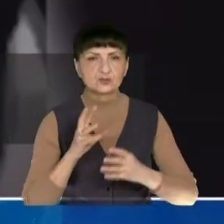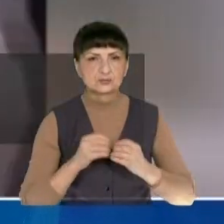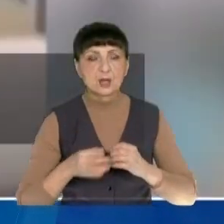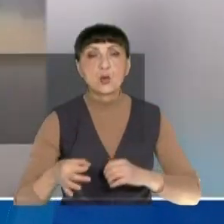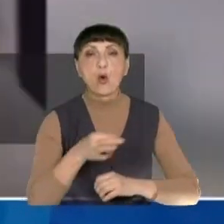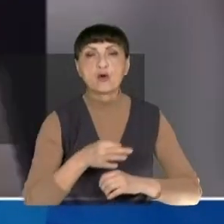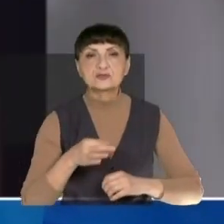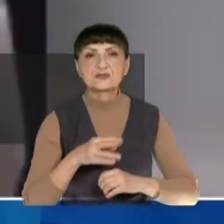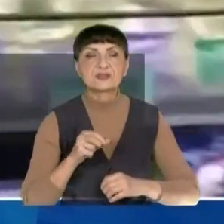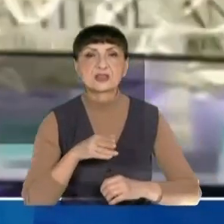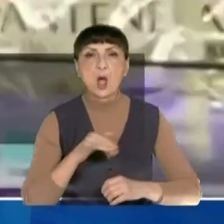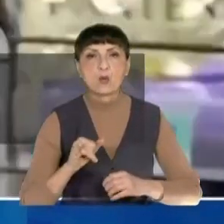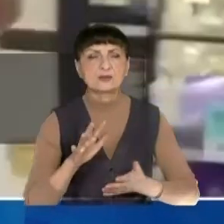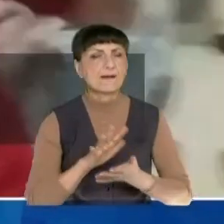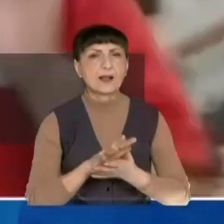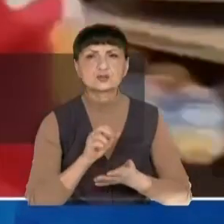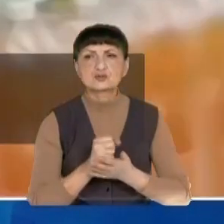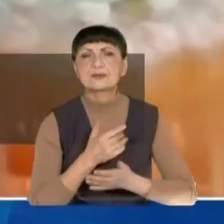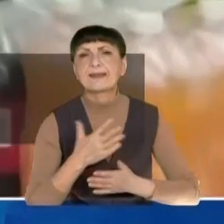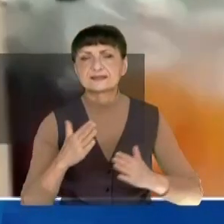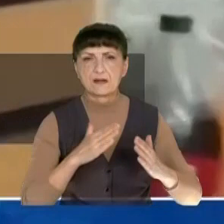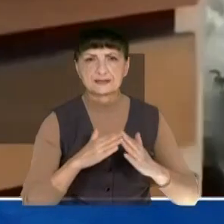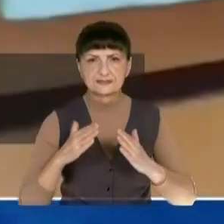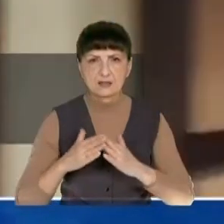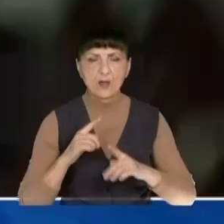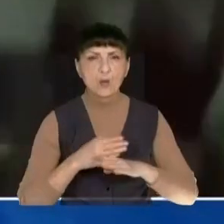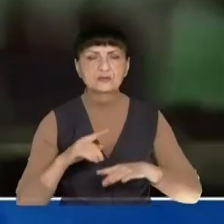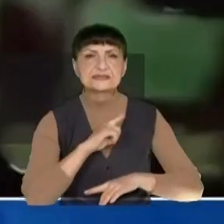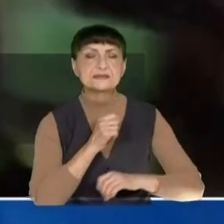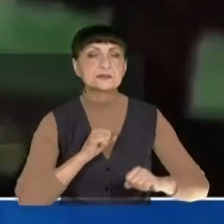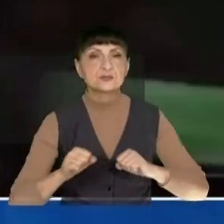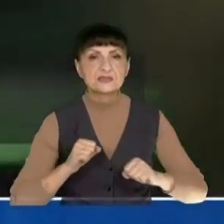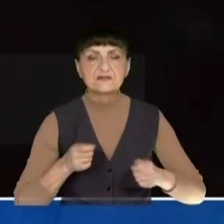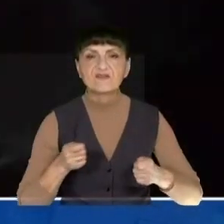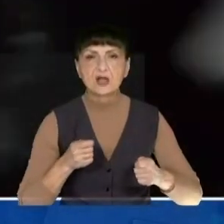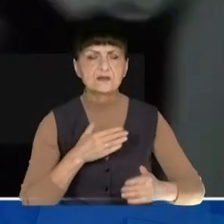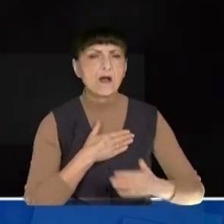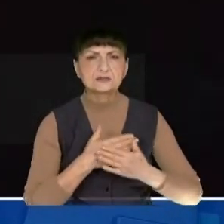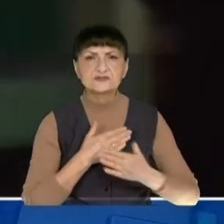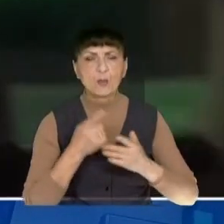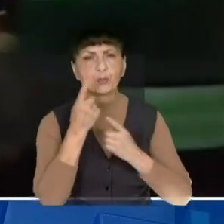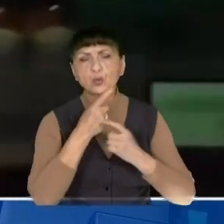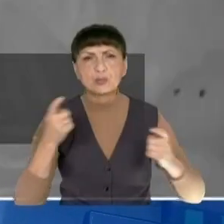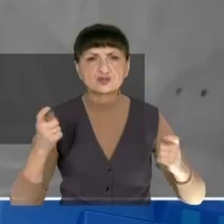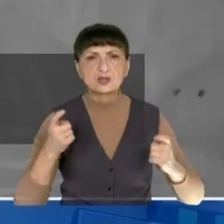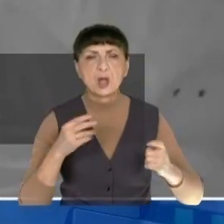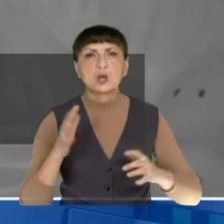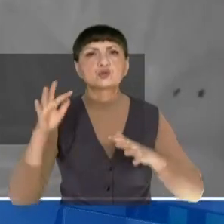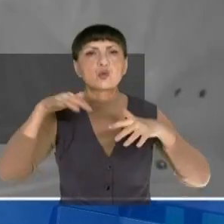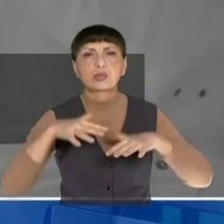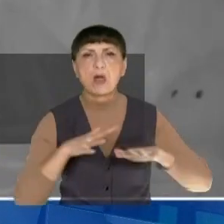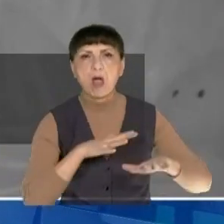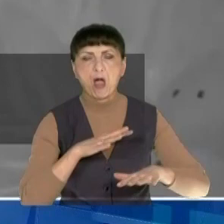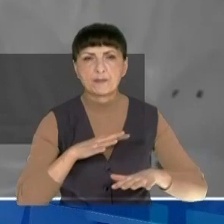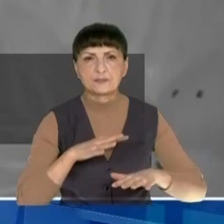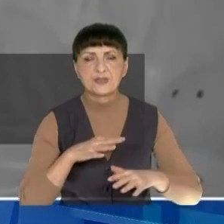острове Минданао было разрушено несколько зданий. После сильного землетрясения власти активизировали предупреждение о цунами. Сообщается,